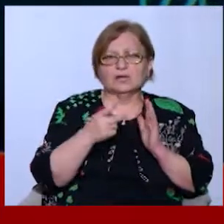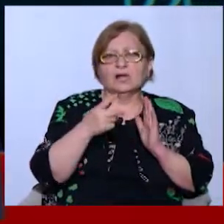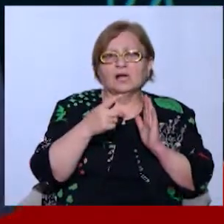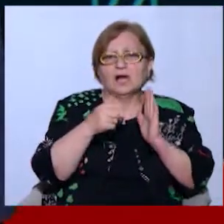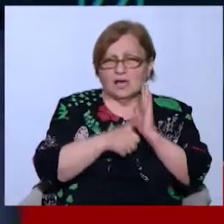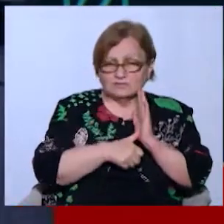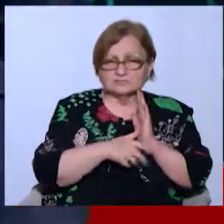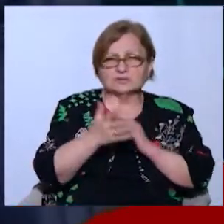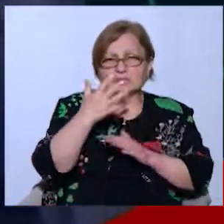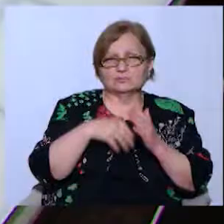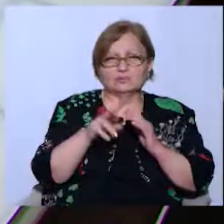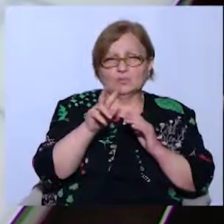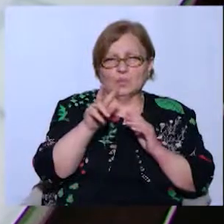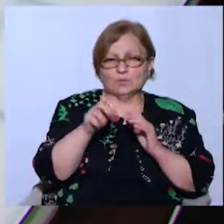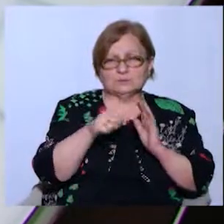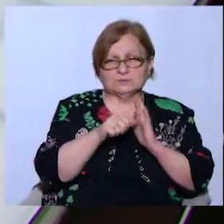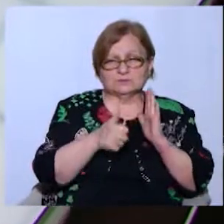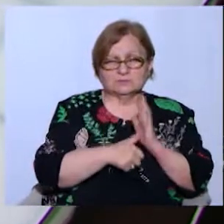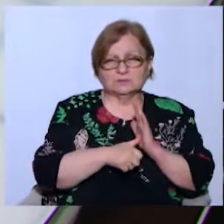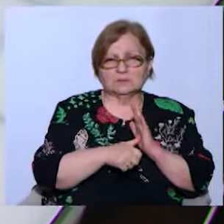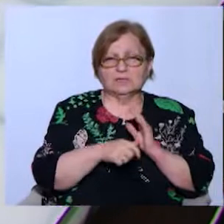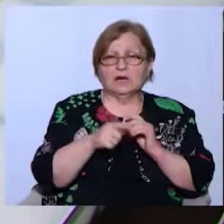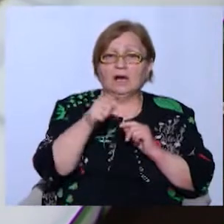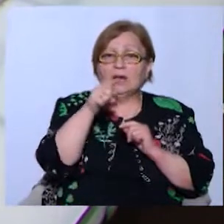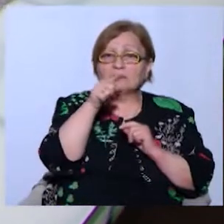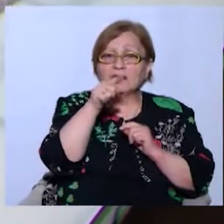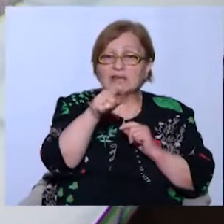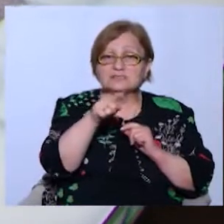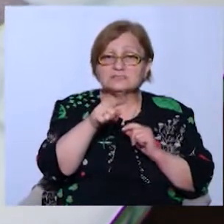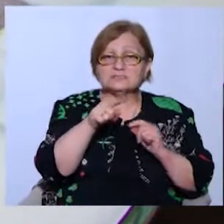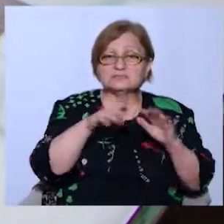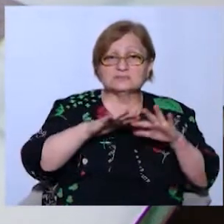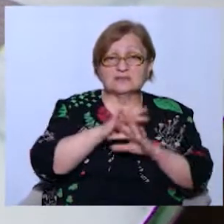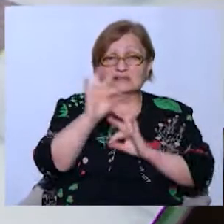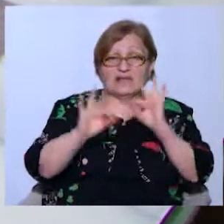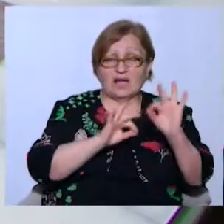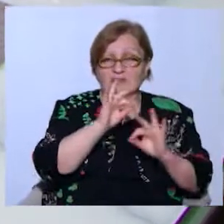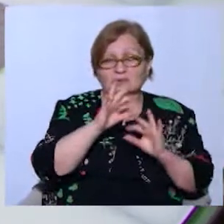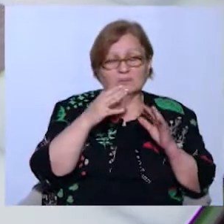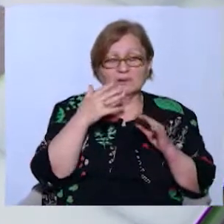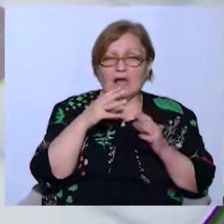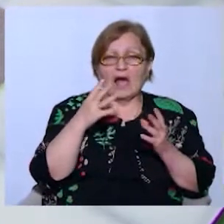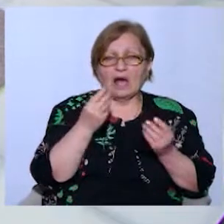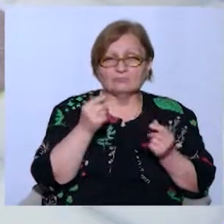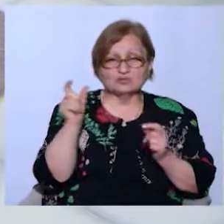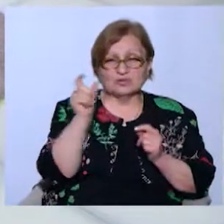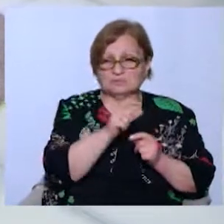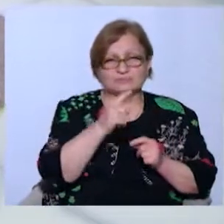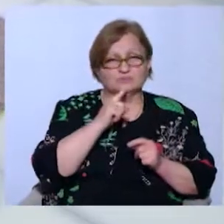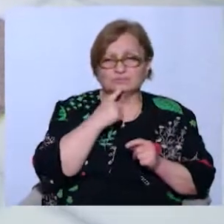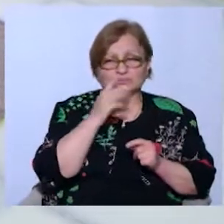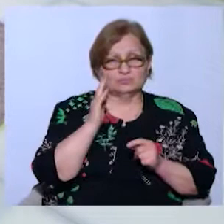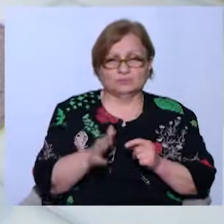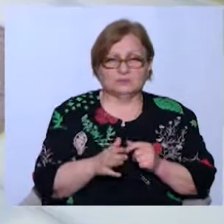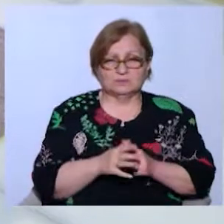შესაბამისად ხისებრი დიაგრამა საკმაოდ რთული იქნება ამოცანების ამოხსნის გამოსაყენებლად.